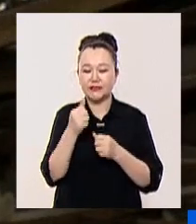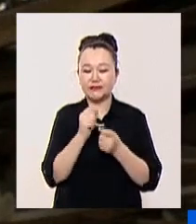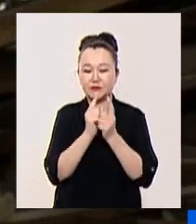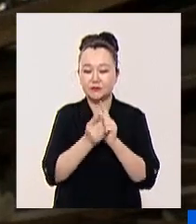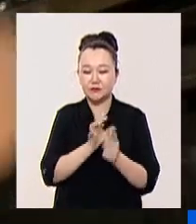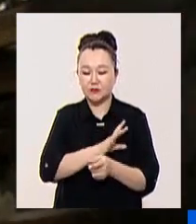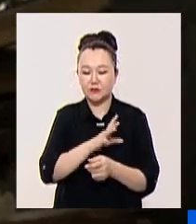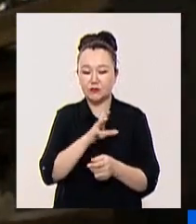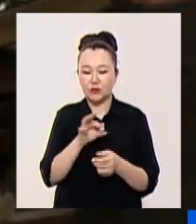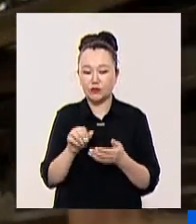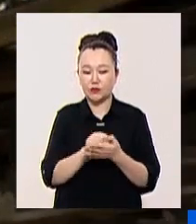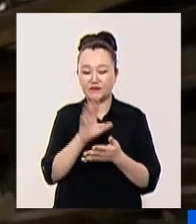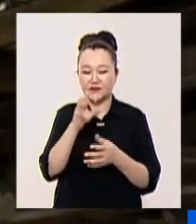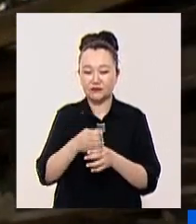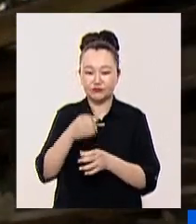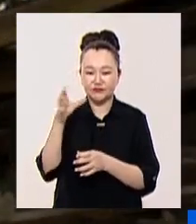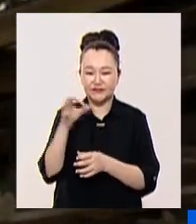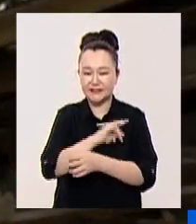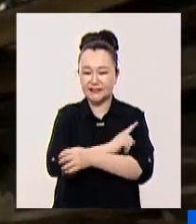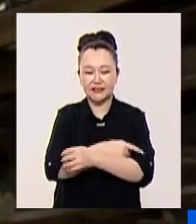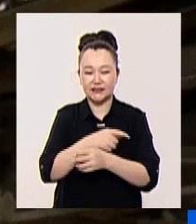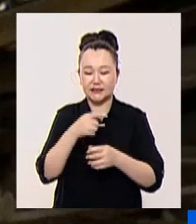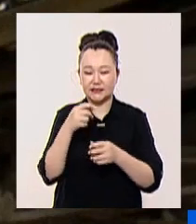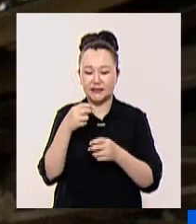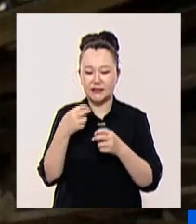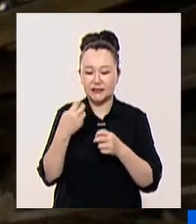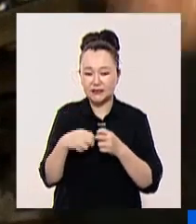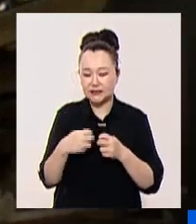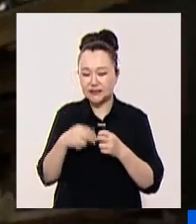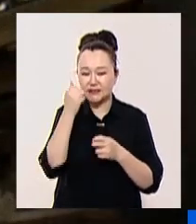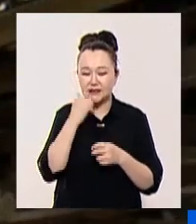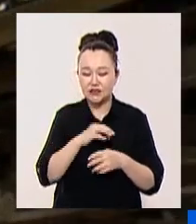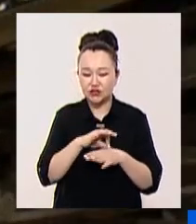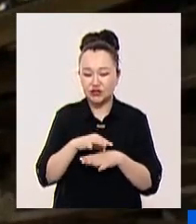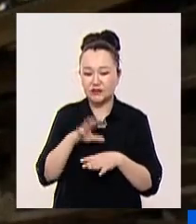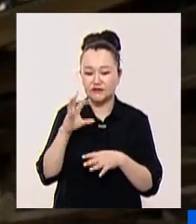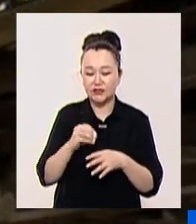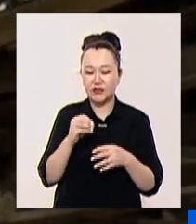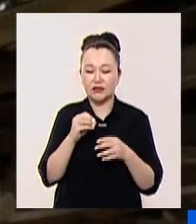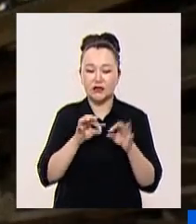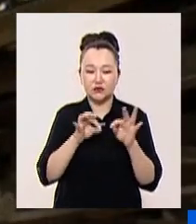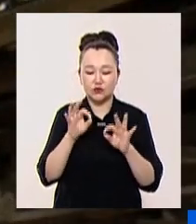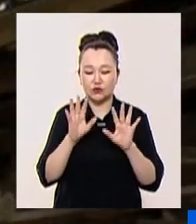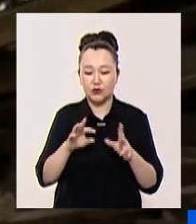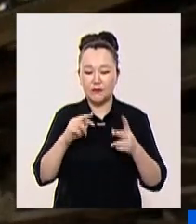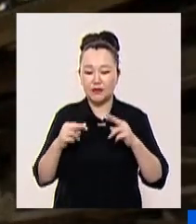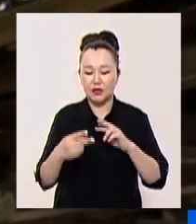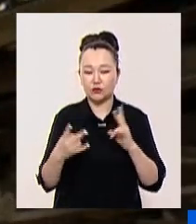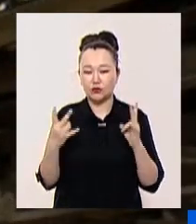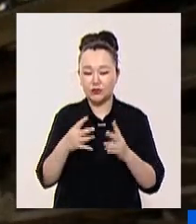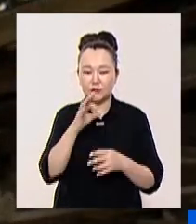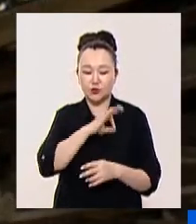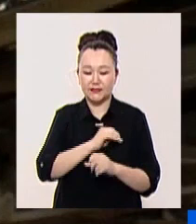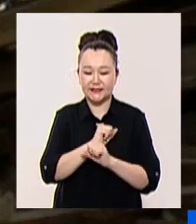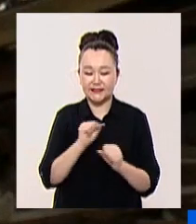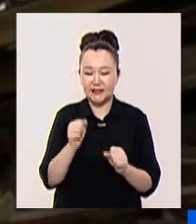да? Поэтому вот эти балки сильно деформированные, фермы стропильные, металлические, под конструкции все, их надо только менять. Их использовать нельзя,